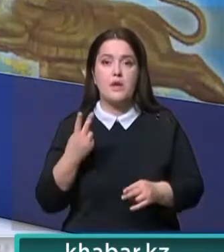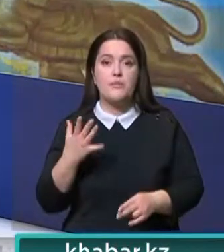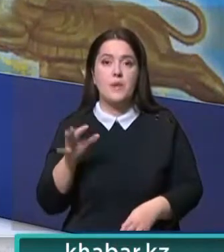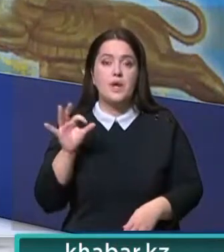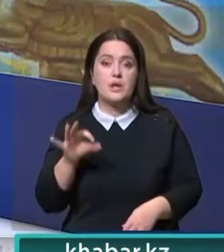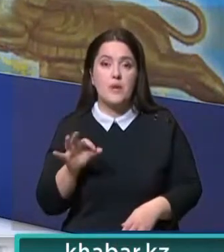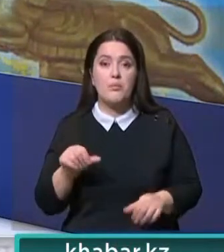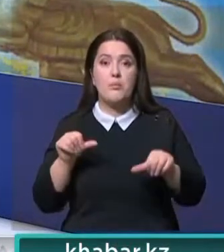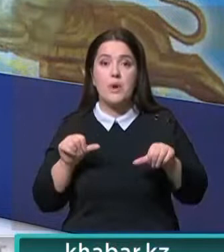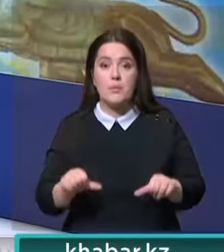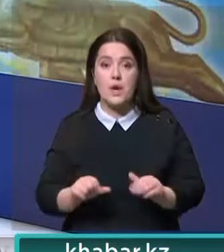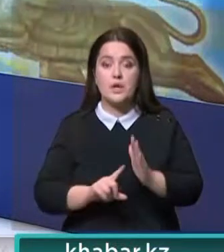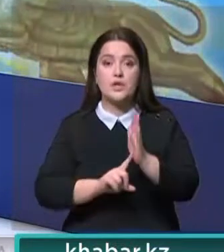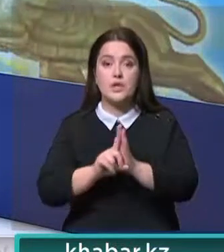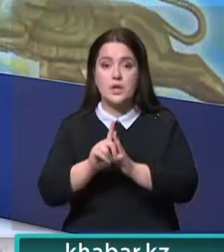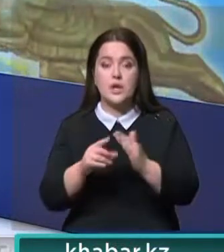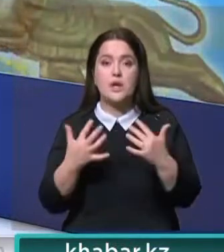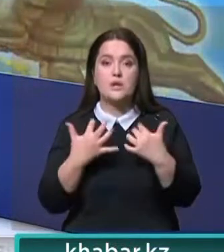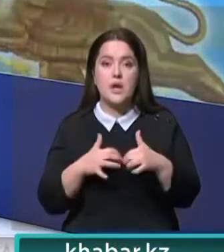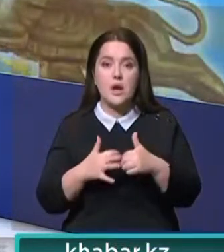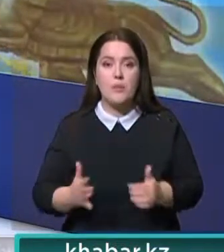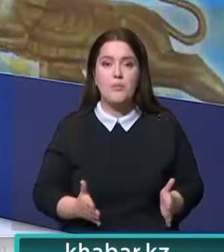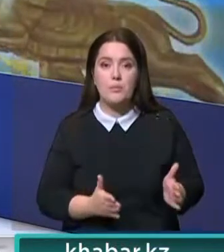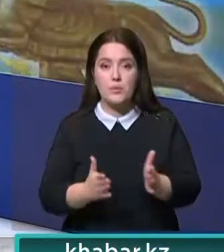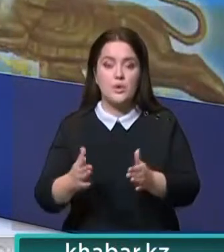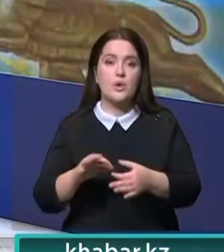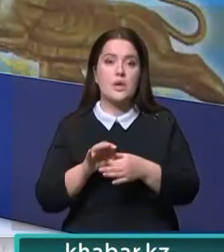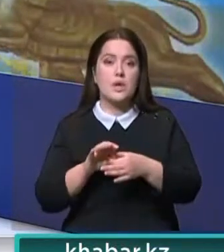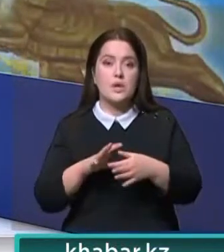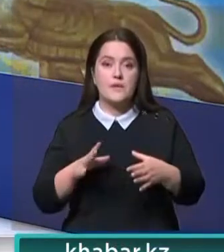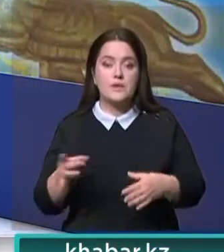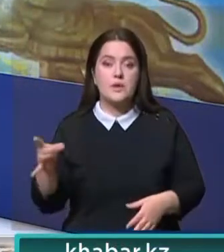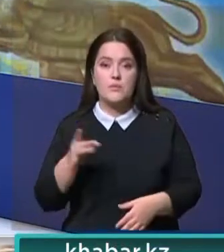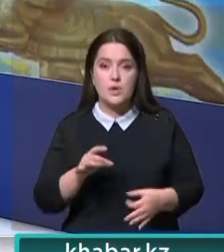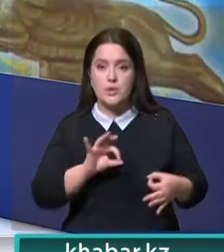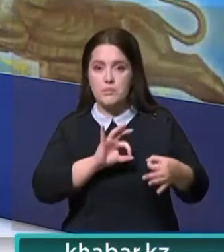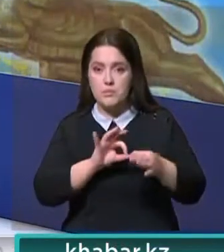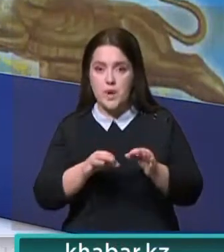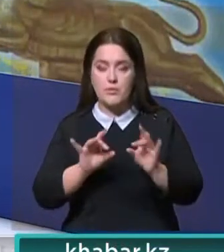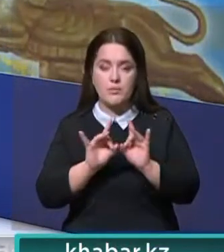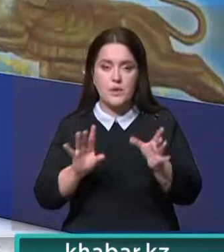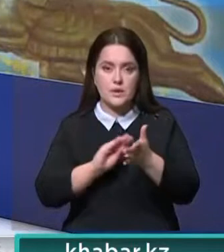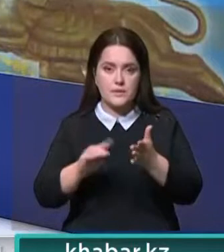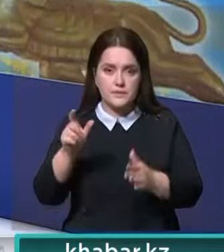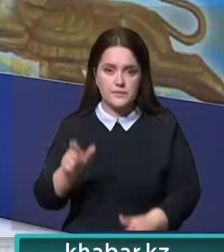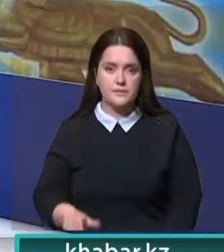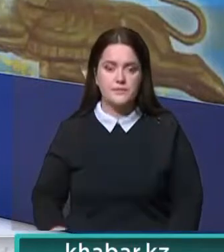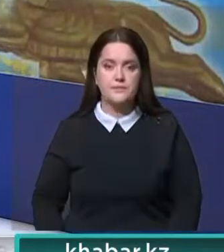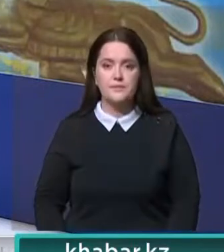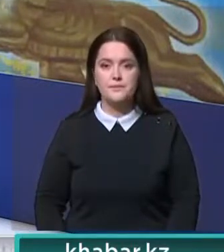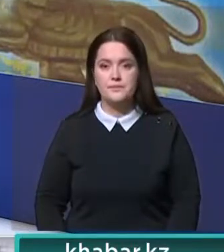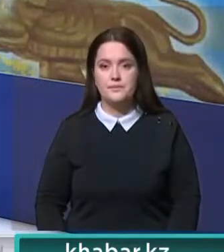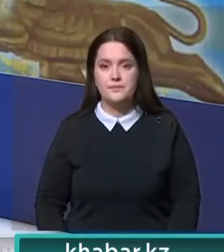отмечали. А между тем, 25 октября по праву считается началом отчета на пути к независимости республики. Подробнее расскажут мои